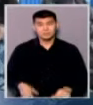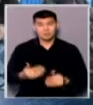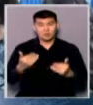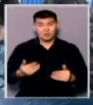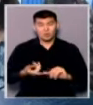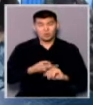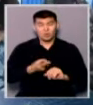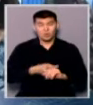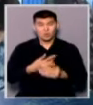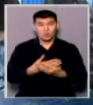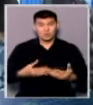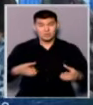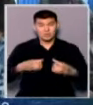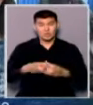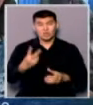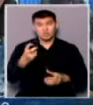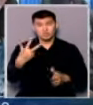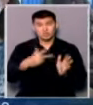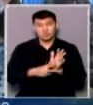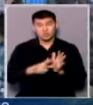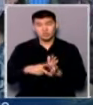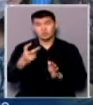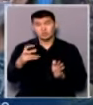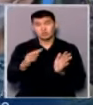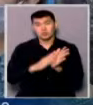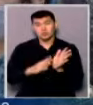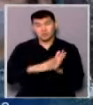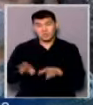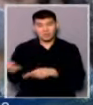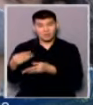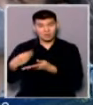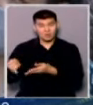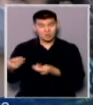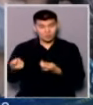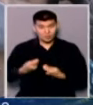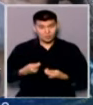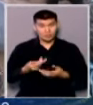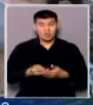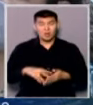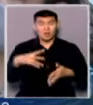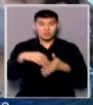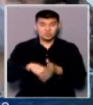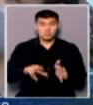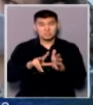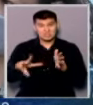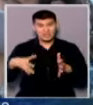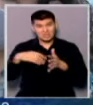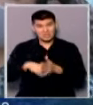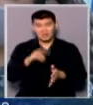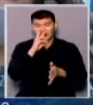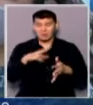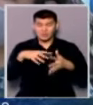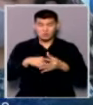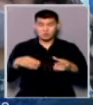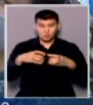Бүгінде көршілес елдерден картоп 280-290 теңгеден келеді. Біздің жолымыз бар, салығымыз бар, жұмысшыларға төлейтін ақымыз